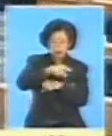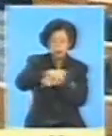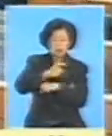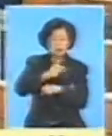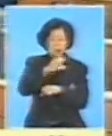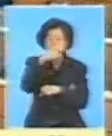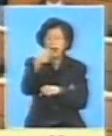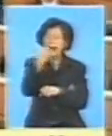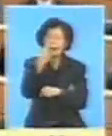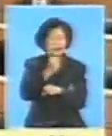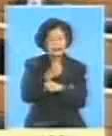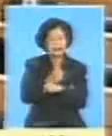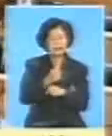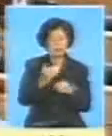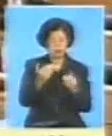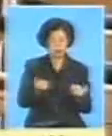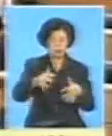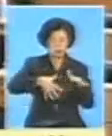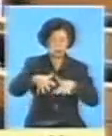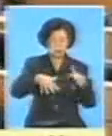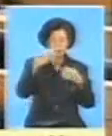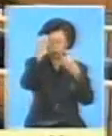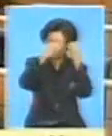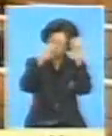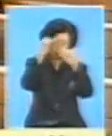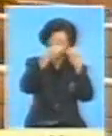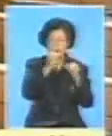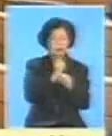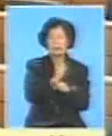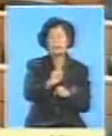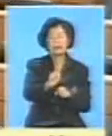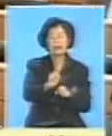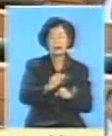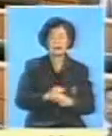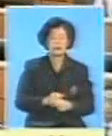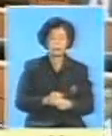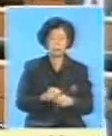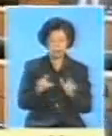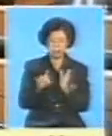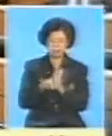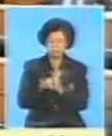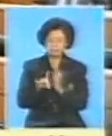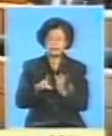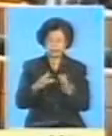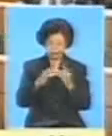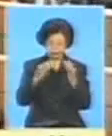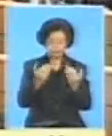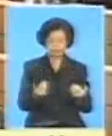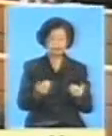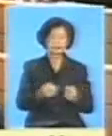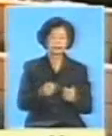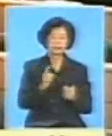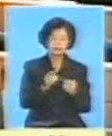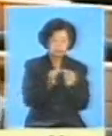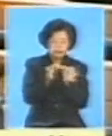นวันนี้ชาวบ้านประชาชนงงไปหมดว่าจะไปติดต่อสื่อการตรงไหนกันเดี๋ยวผมจะพูดอีกครั้งนึงนะครับตรงท้ายในเรื่องนี้เราจะต้